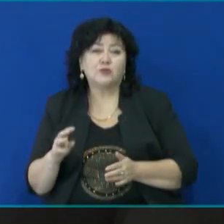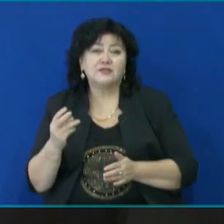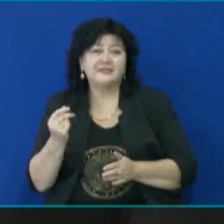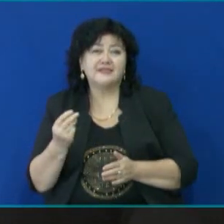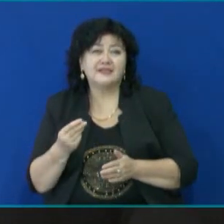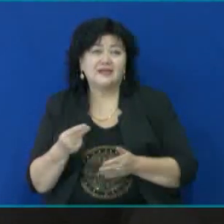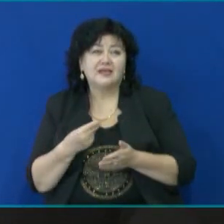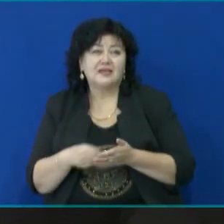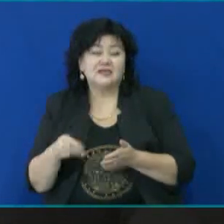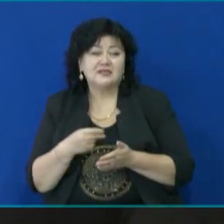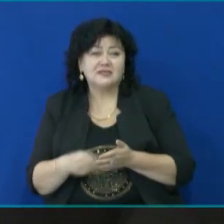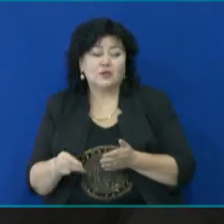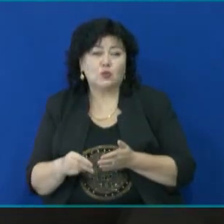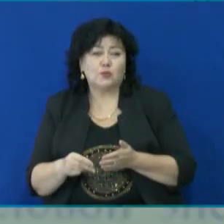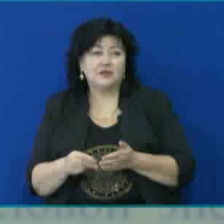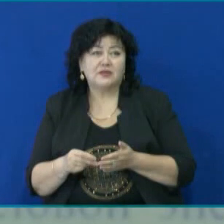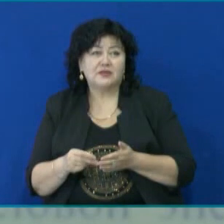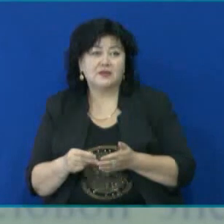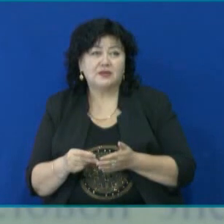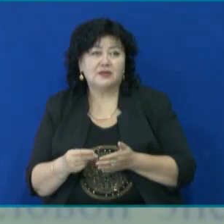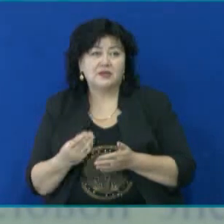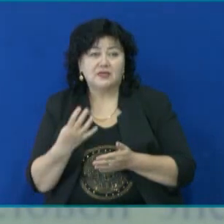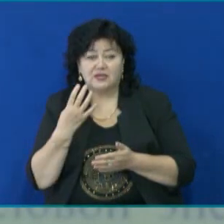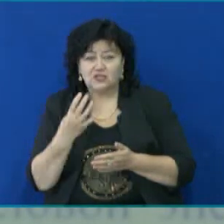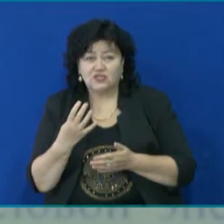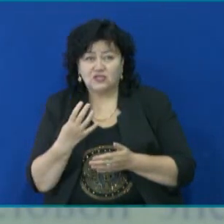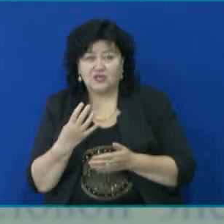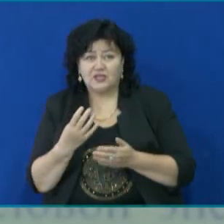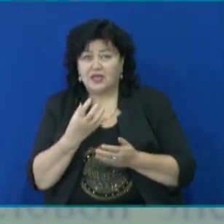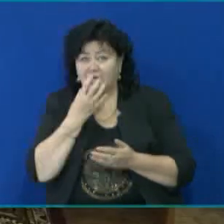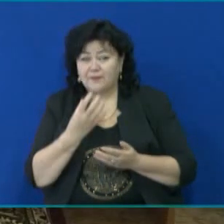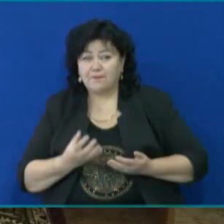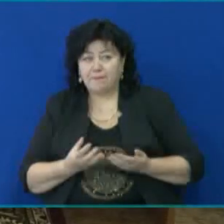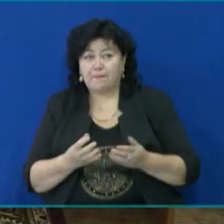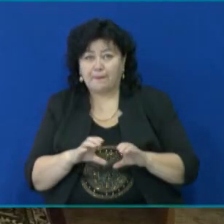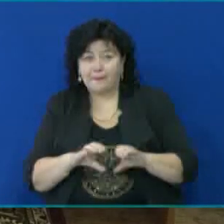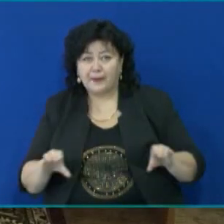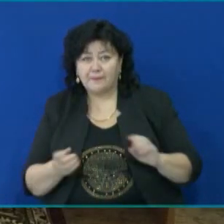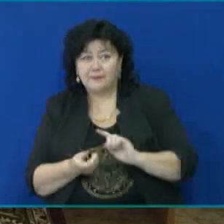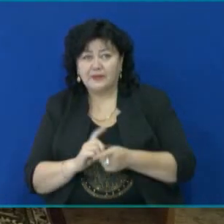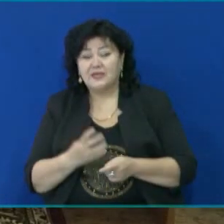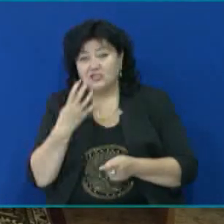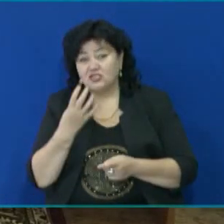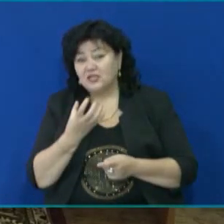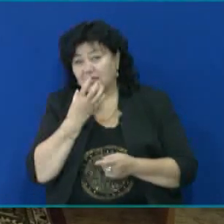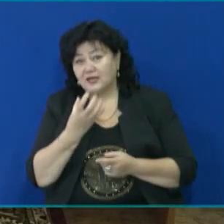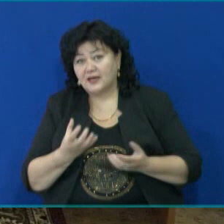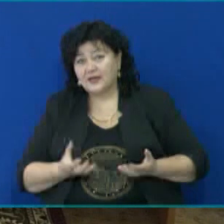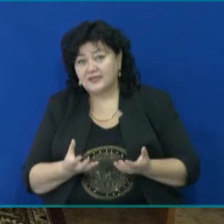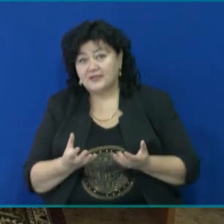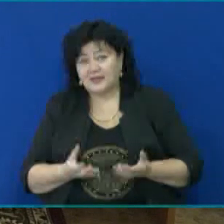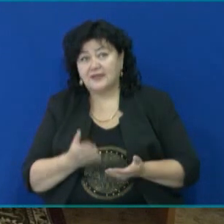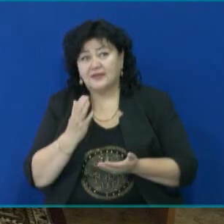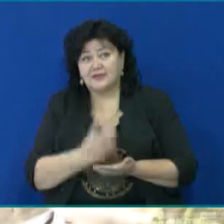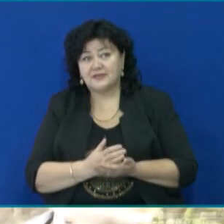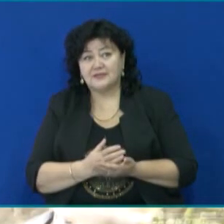тоннадан артық көмір алынып, 80 миллион теңгеге облыстық бюджет қаражатынан 6,5 миллион теңге мекеме